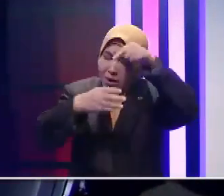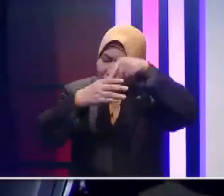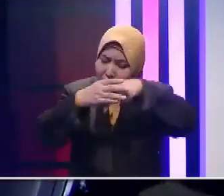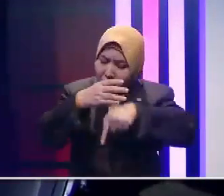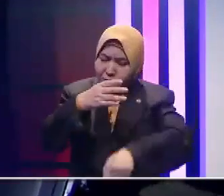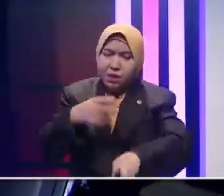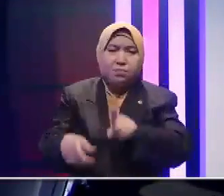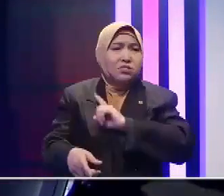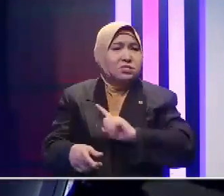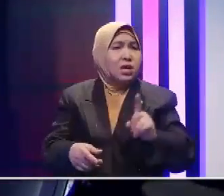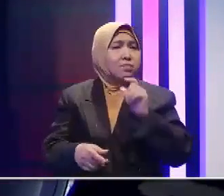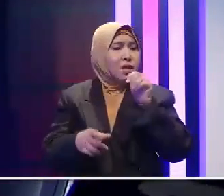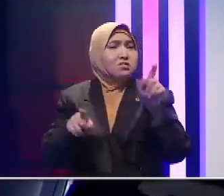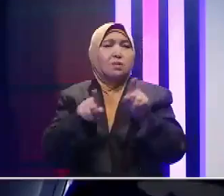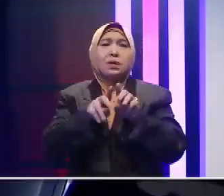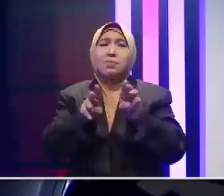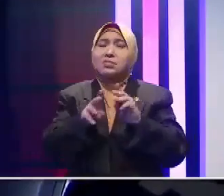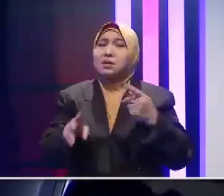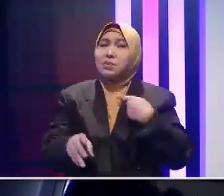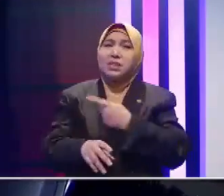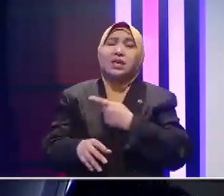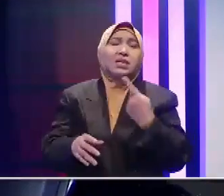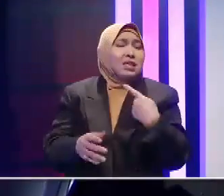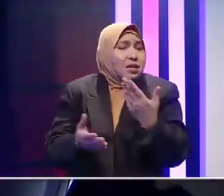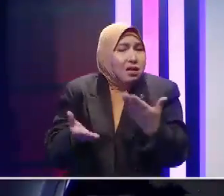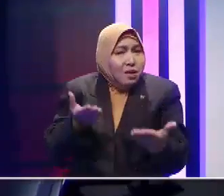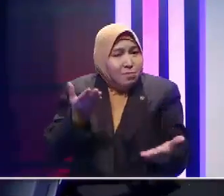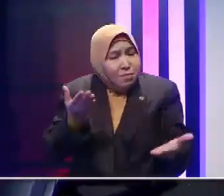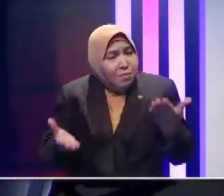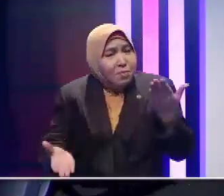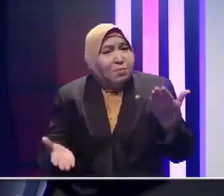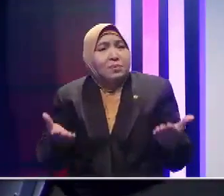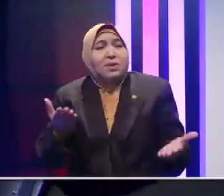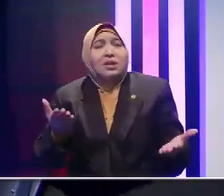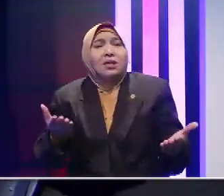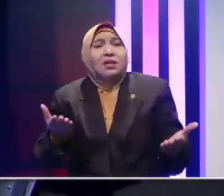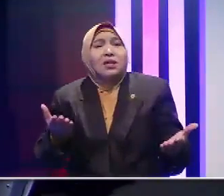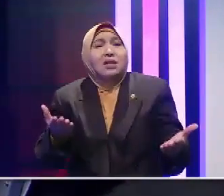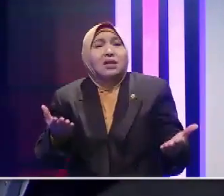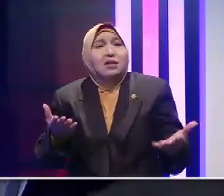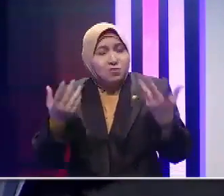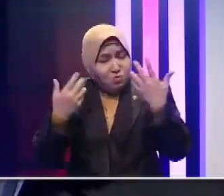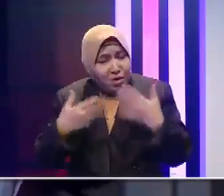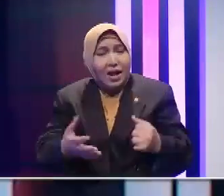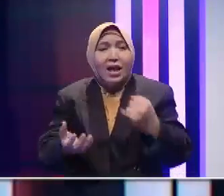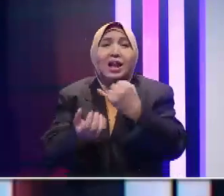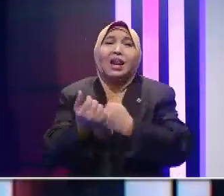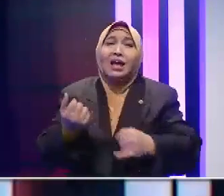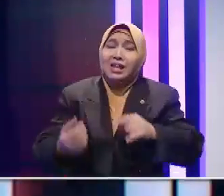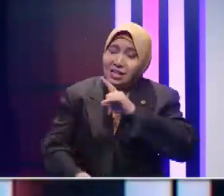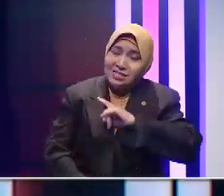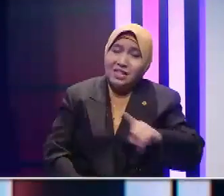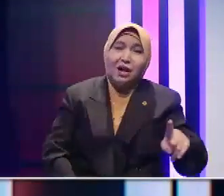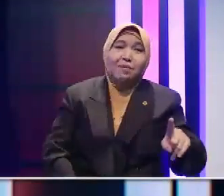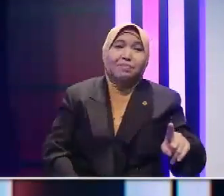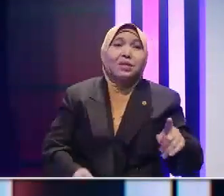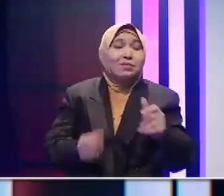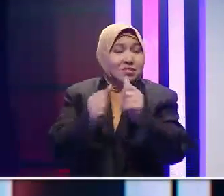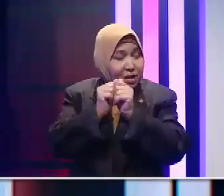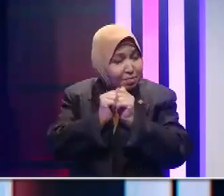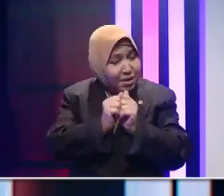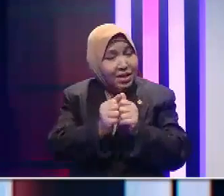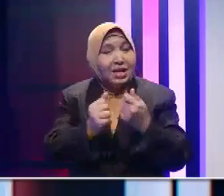Islam ini tidak seperti kita. Kadang-kadang kita ni mungkin dah lain-lain Islam, katakan begitu. Bersama dengan